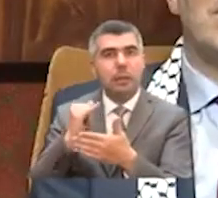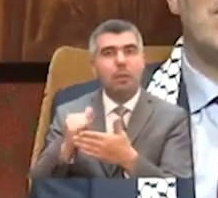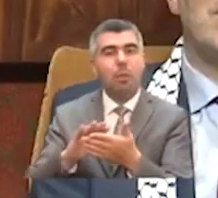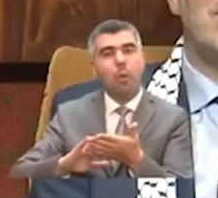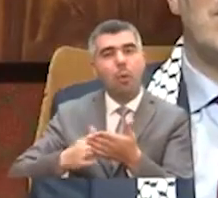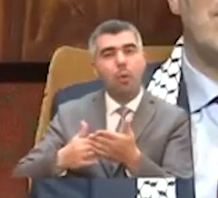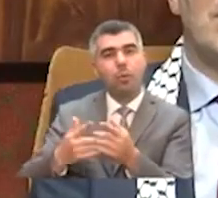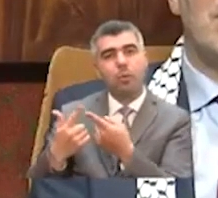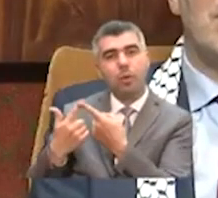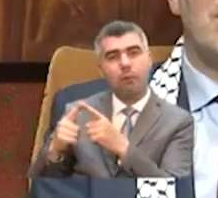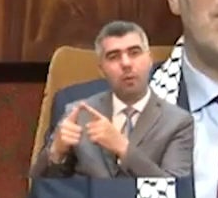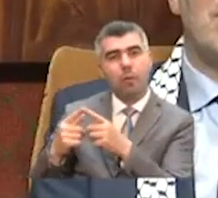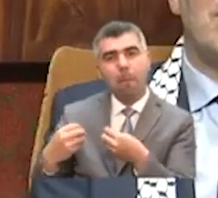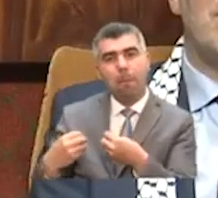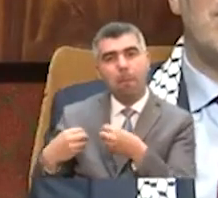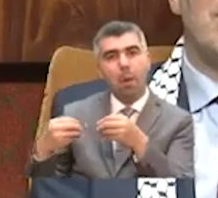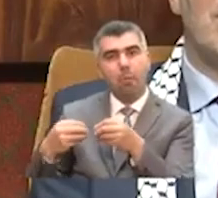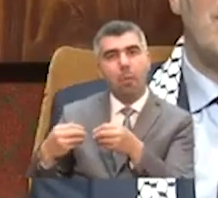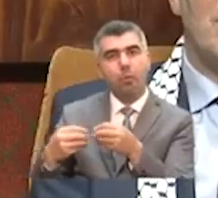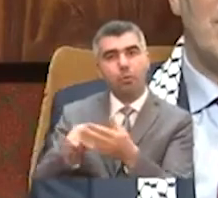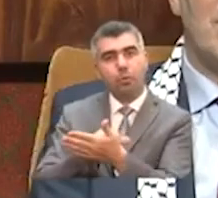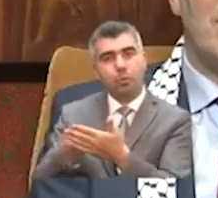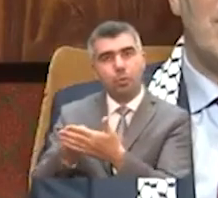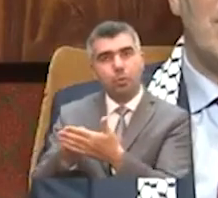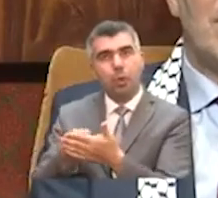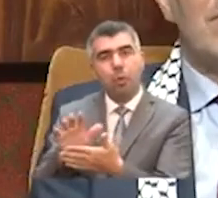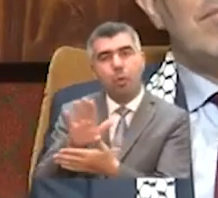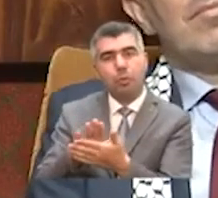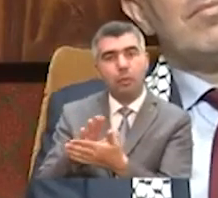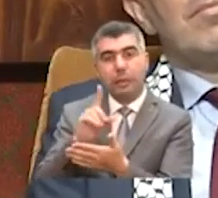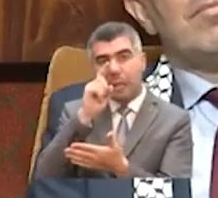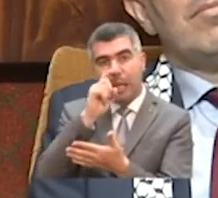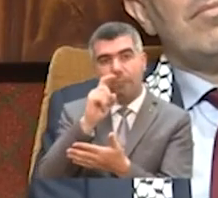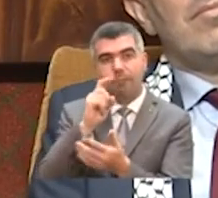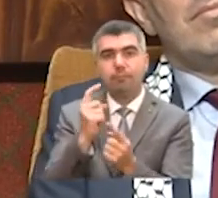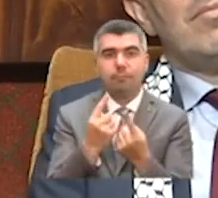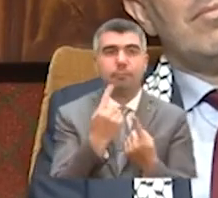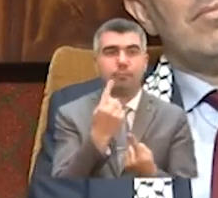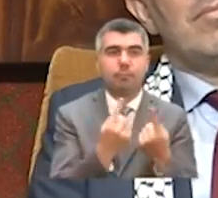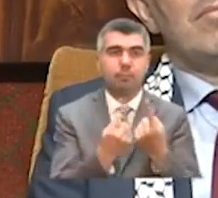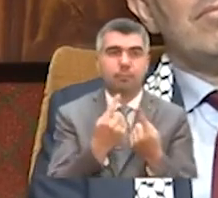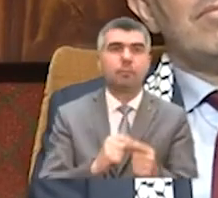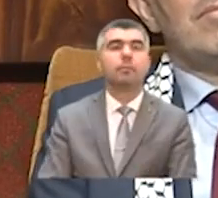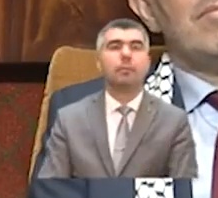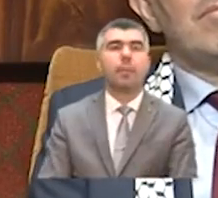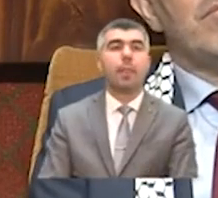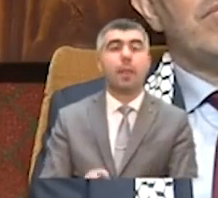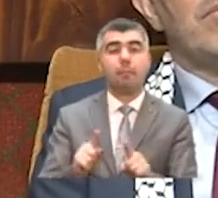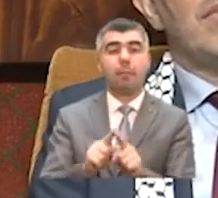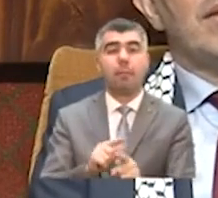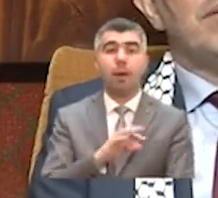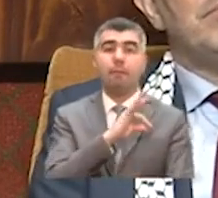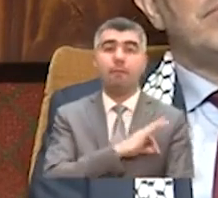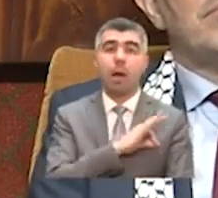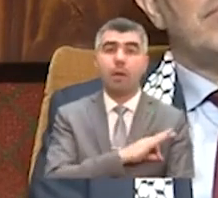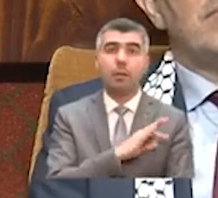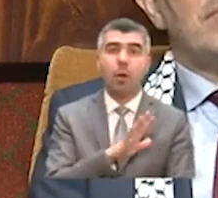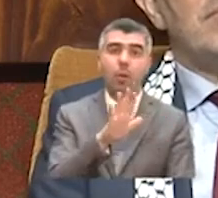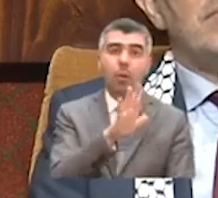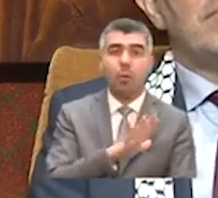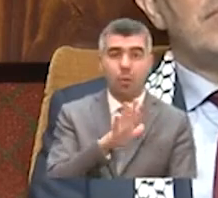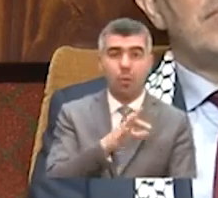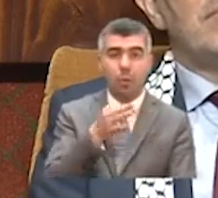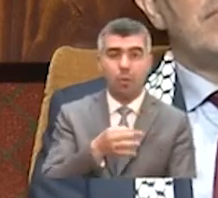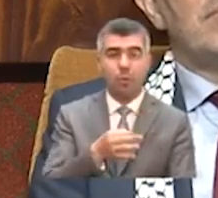في المواد الاساسيه، وكتضاعف المعاناه ديالهم لما كيعرفوا بانه المستفيد الاكبر من هذه المعاناه